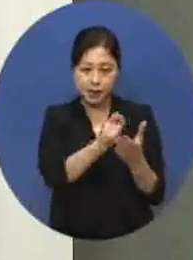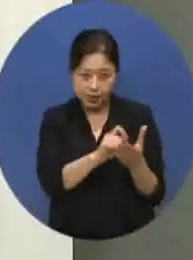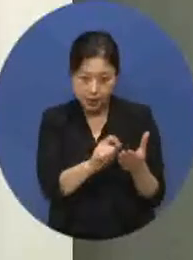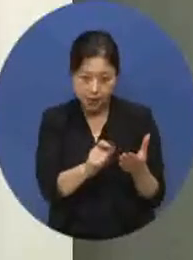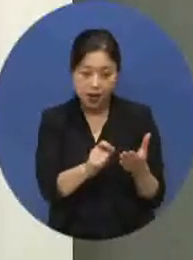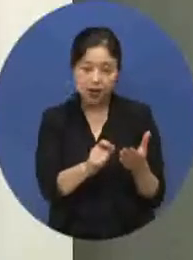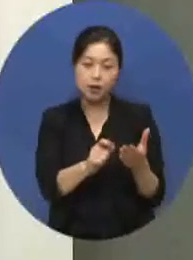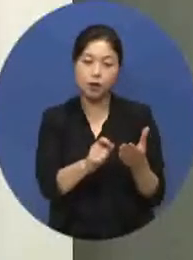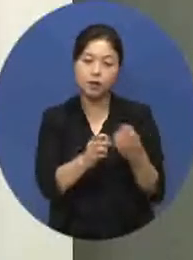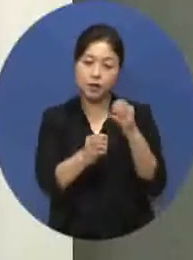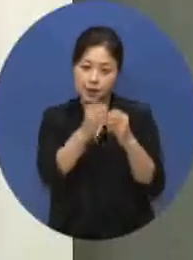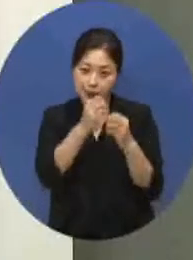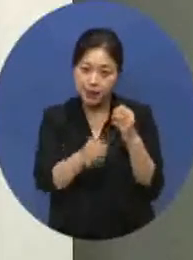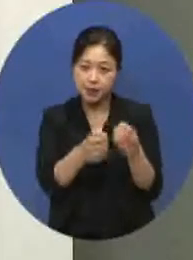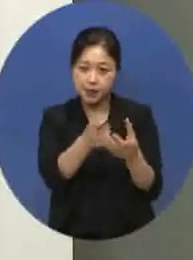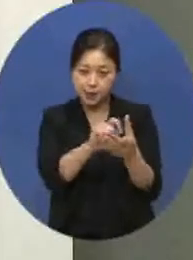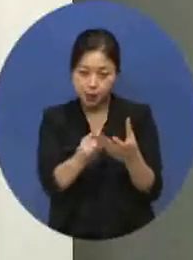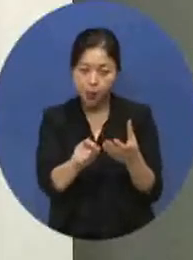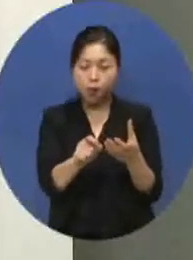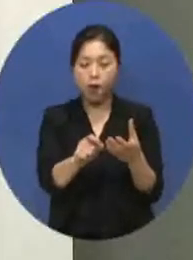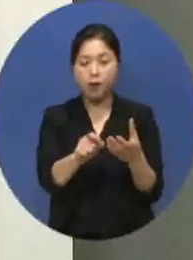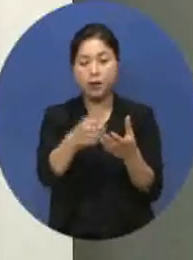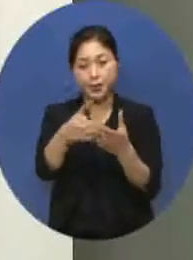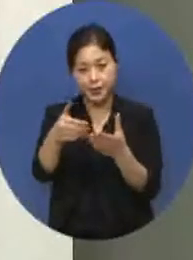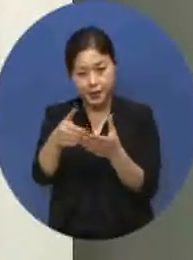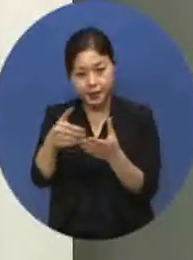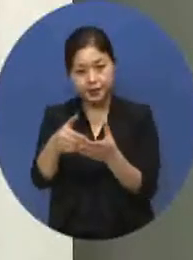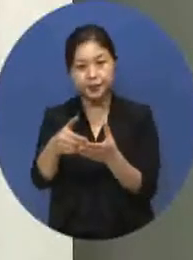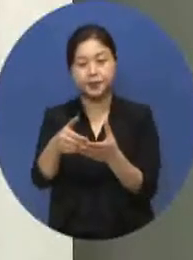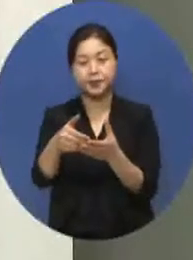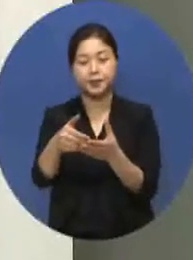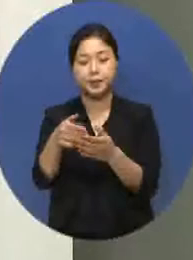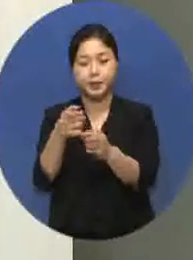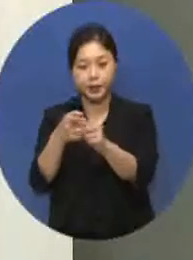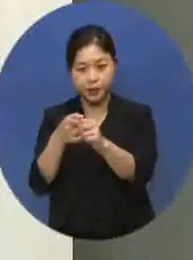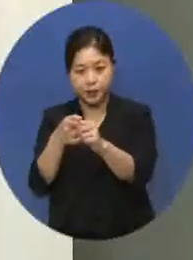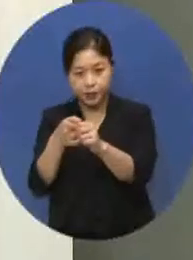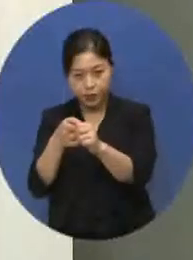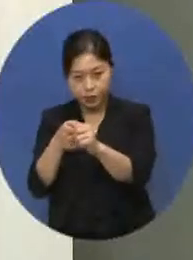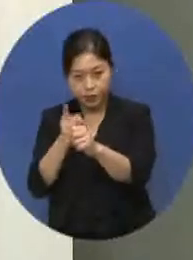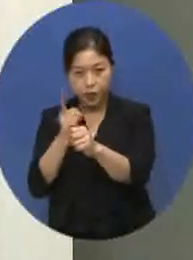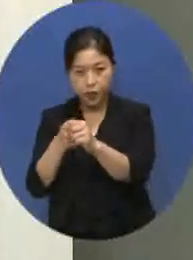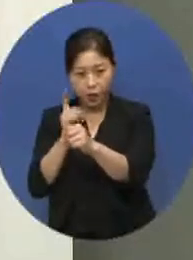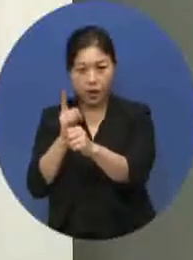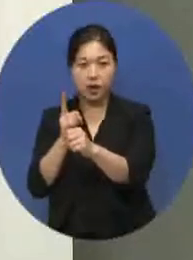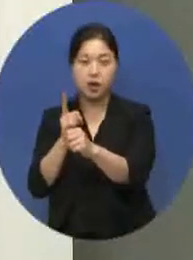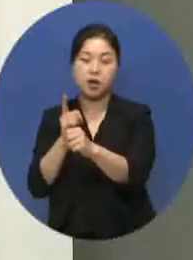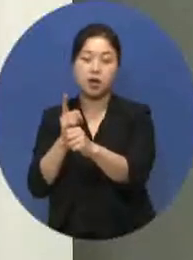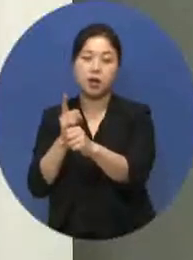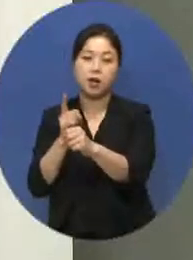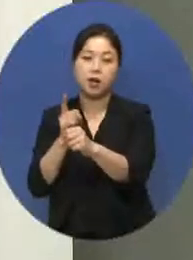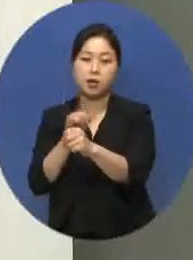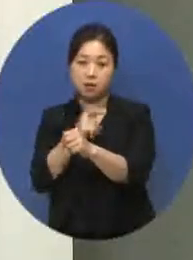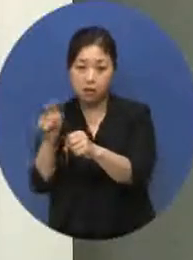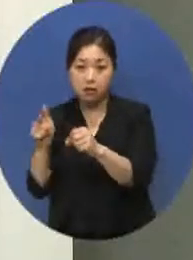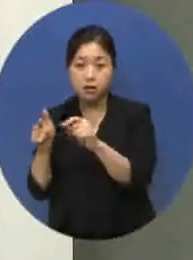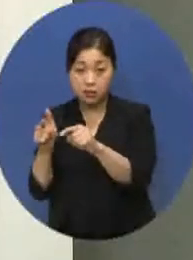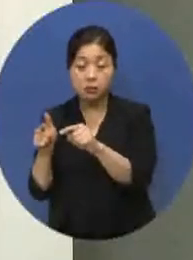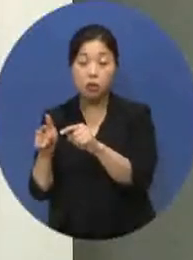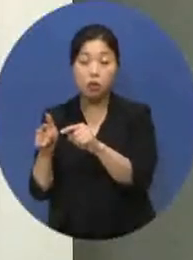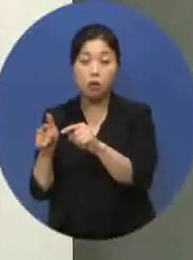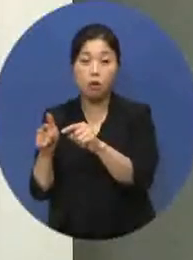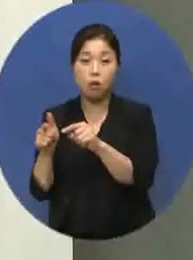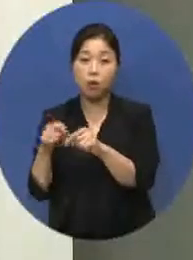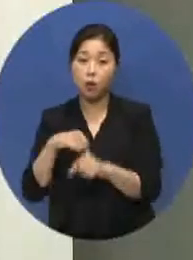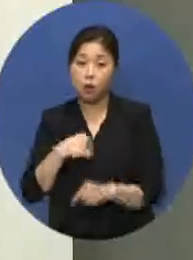예. 또는 뭐 시를 쓴다, 예. 그림을 그린다, 예. 미술, 예. 뭐 이런 거 조각을 한다, 뭐 이런